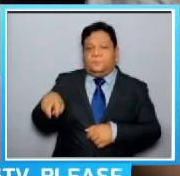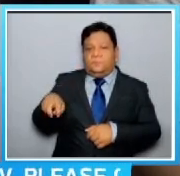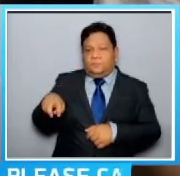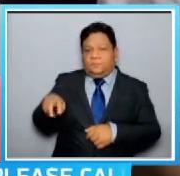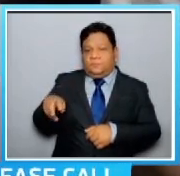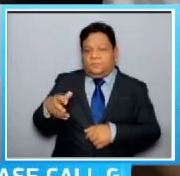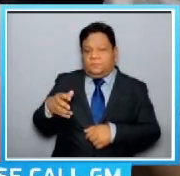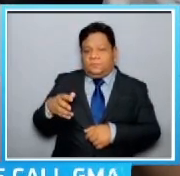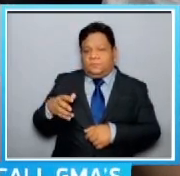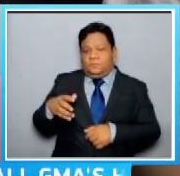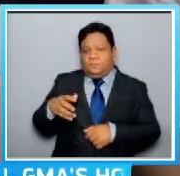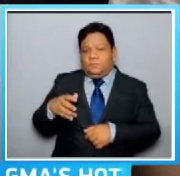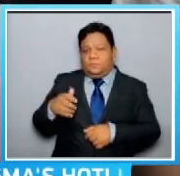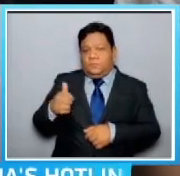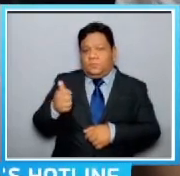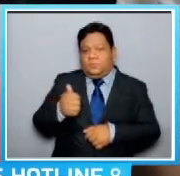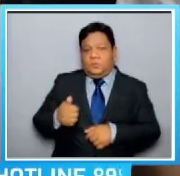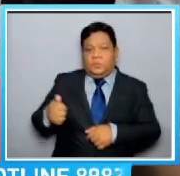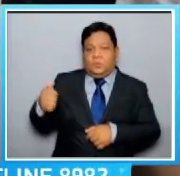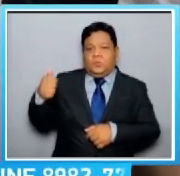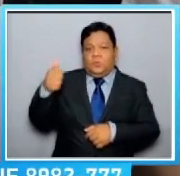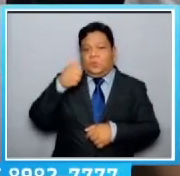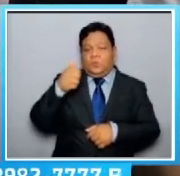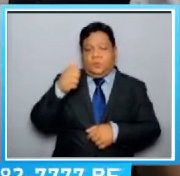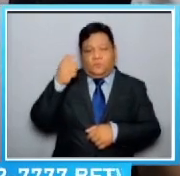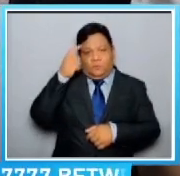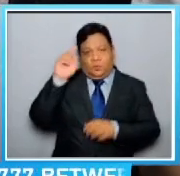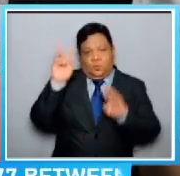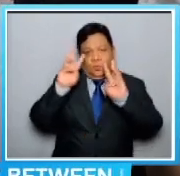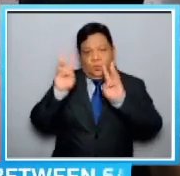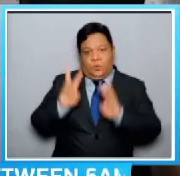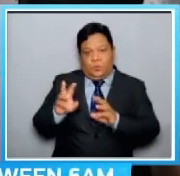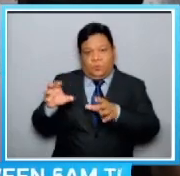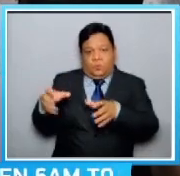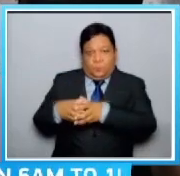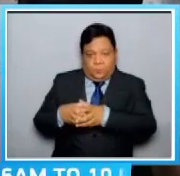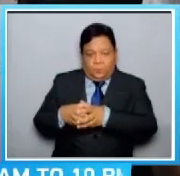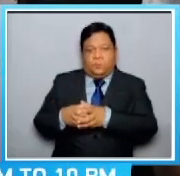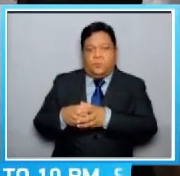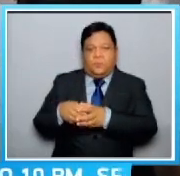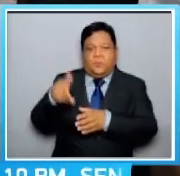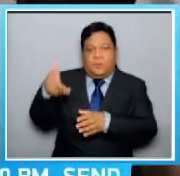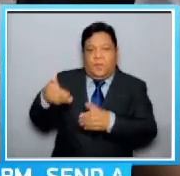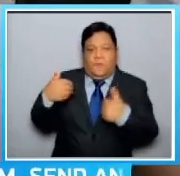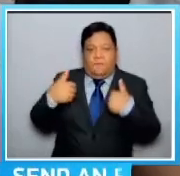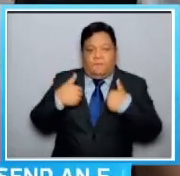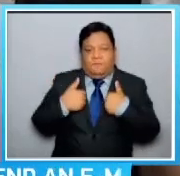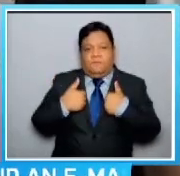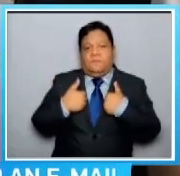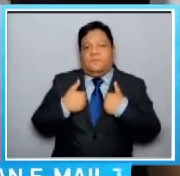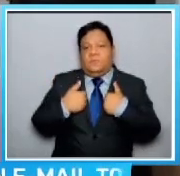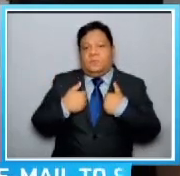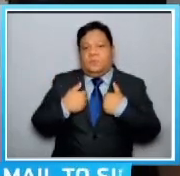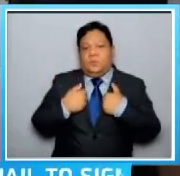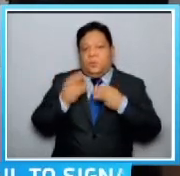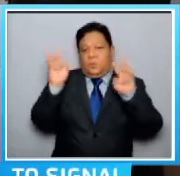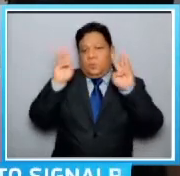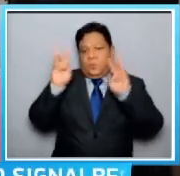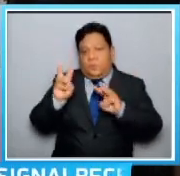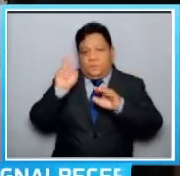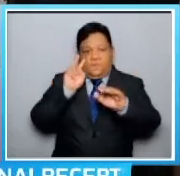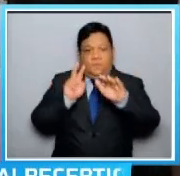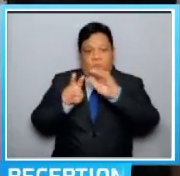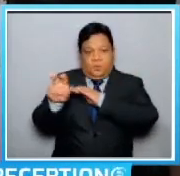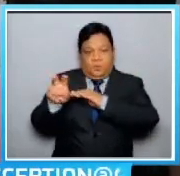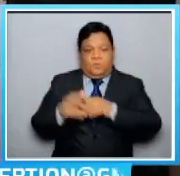head ng ating weather division na kung saan nandoon yung weather forecasting. Nandito naman